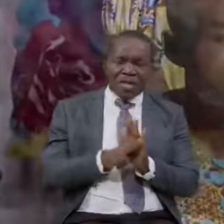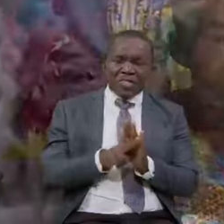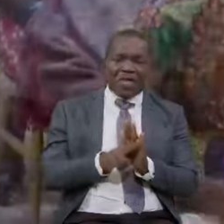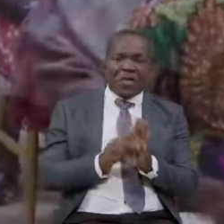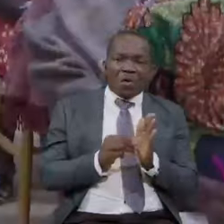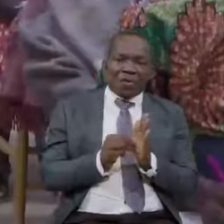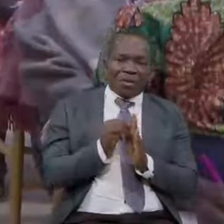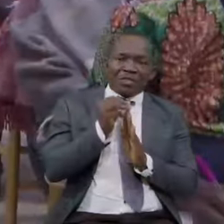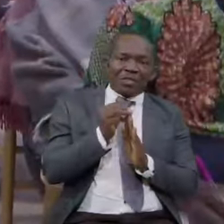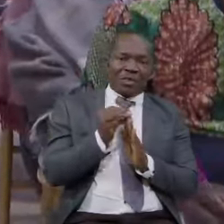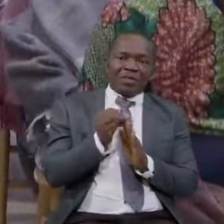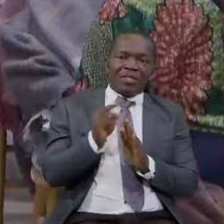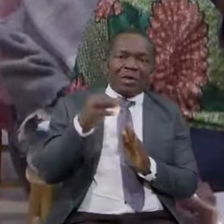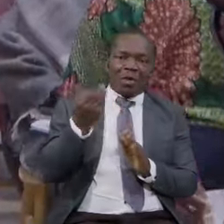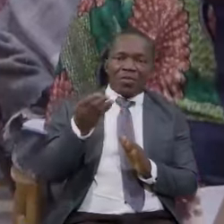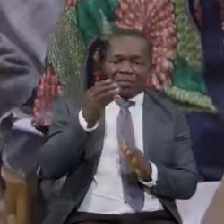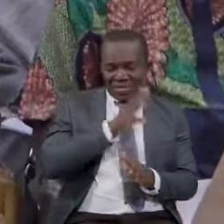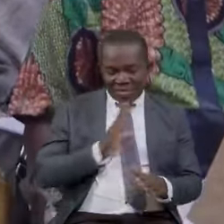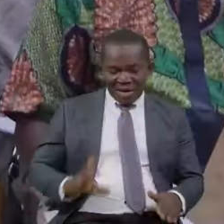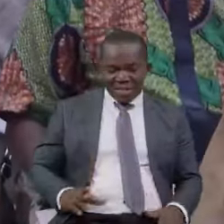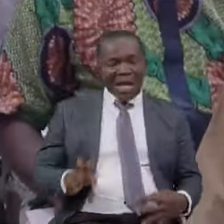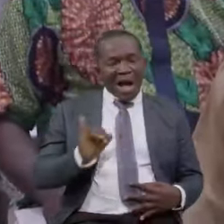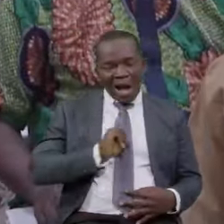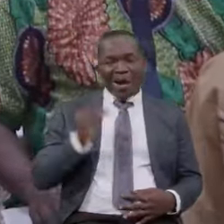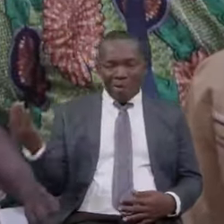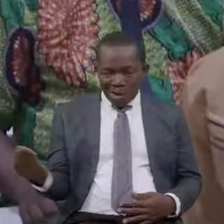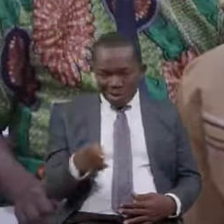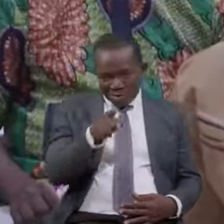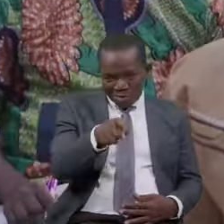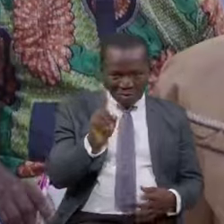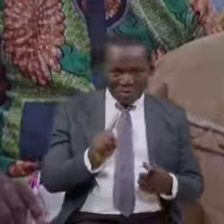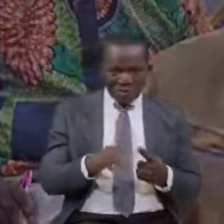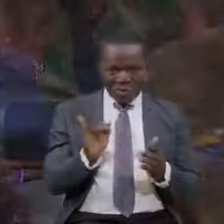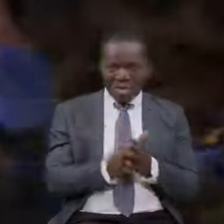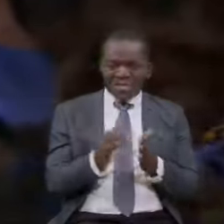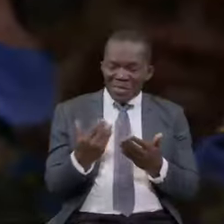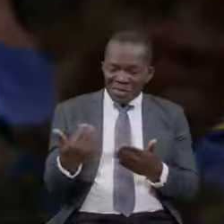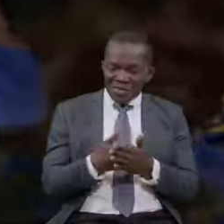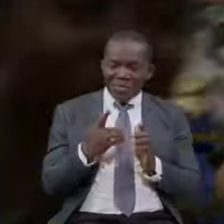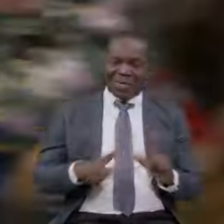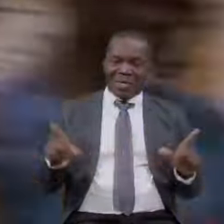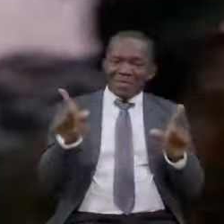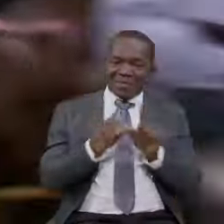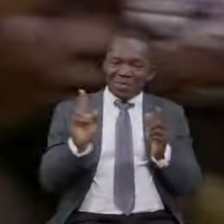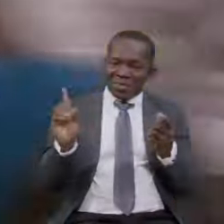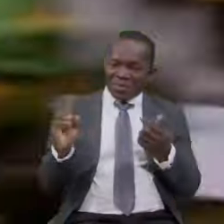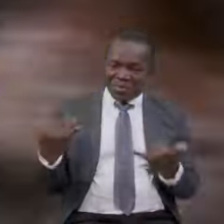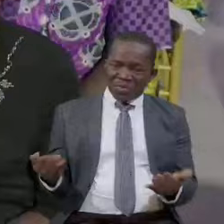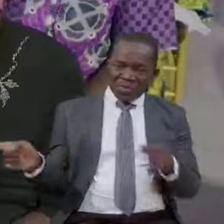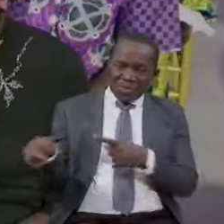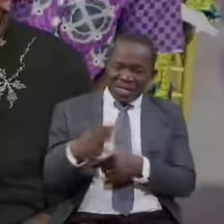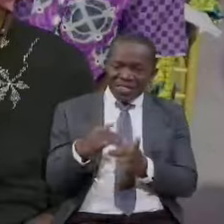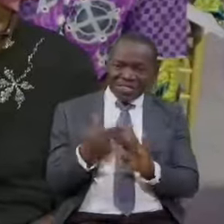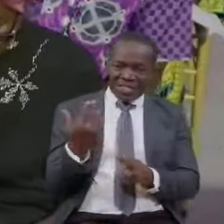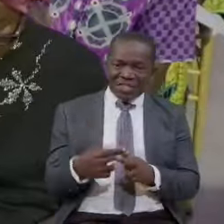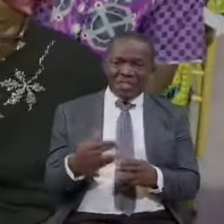de Christ et t'accueille à un niveau supérieur aujourd'hui et t'accueille à une nouvelle vie